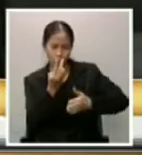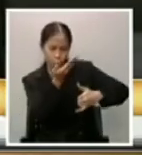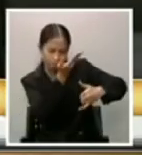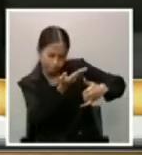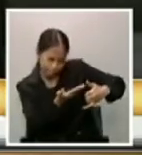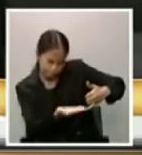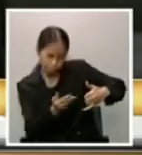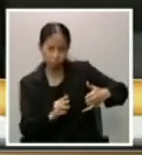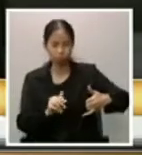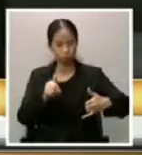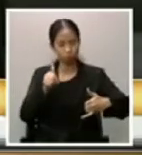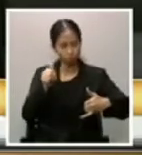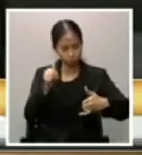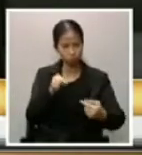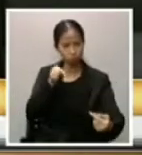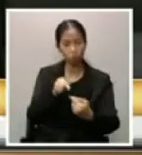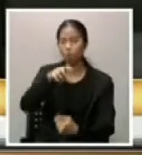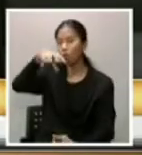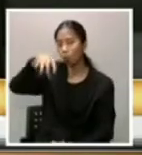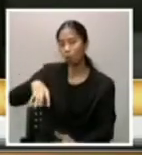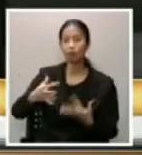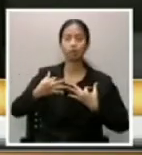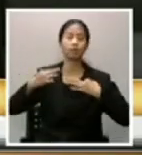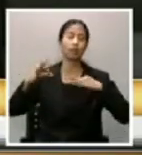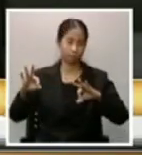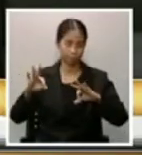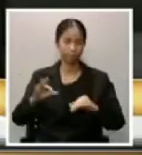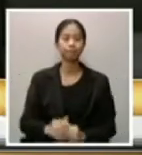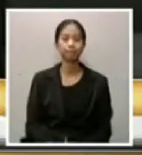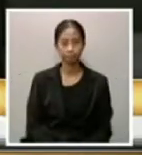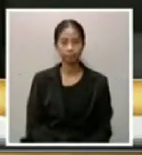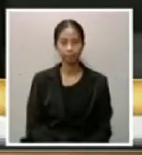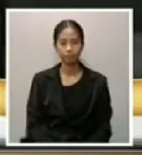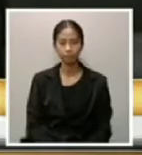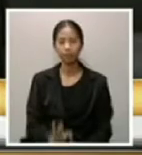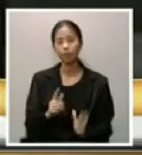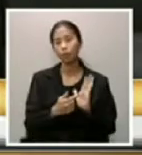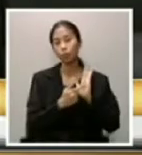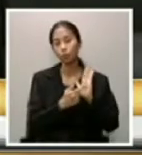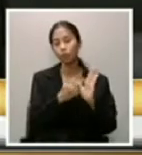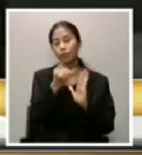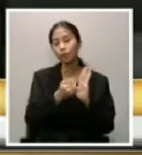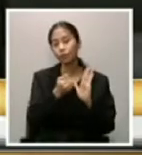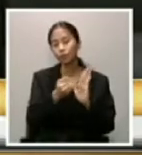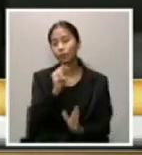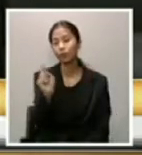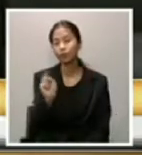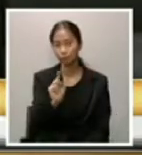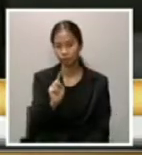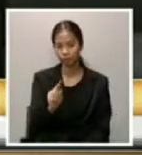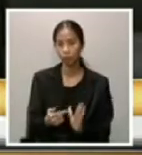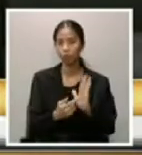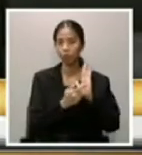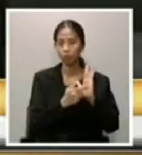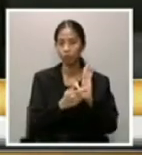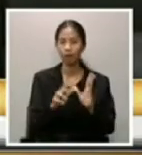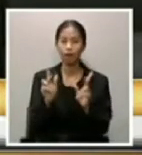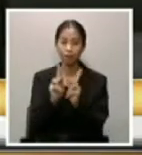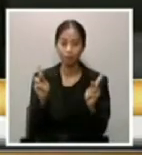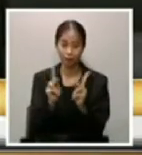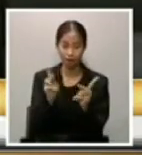มต่อการเป็นองค์กรอิสระนั้นๆมากที่สุดครับถ้ายกตัวอย่างง่ายๆก็คือเช่นคณะกรรมการสรรหา8ค